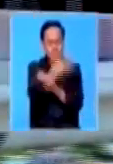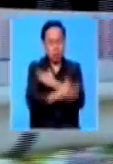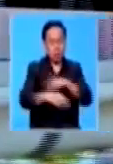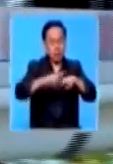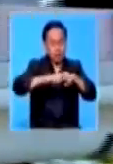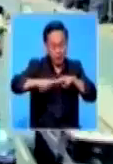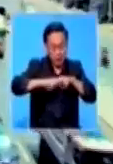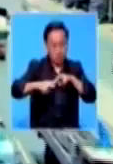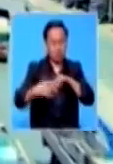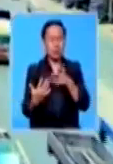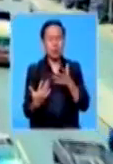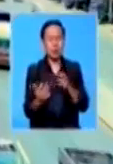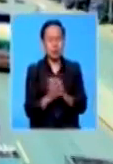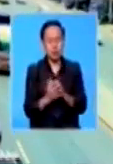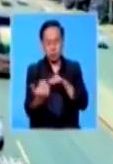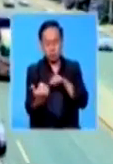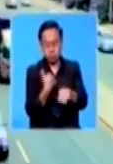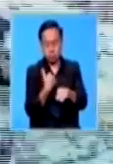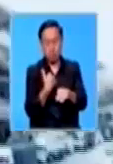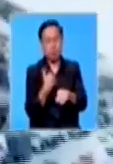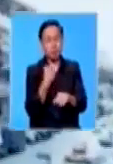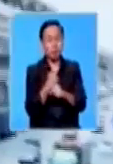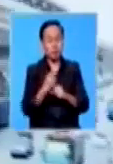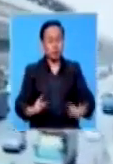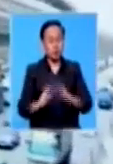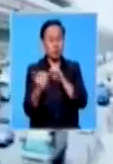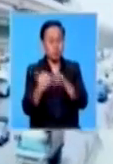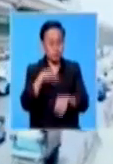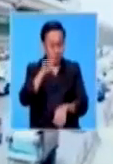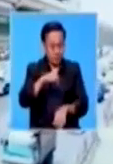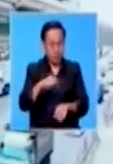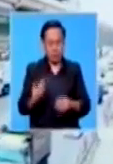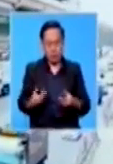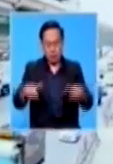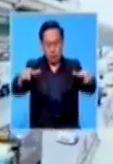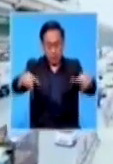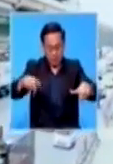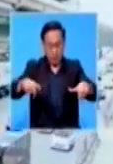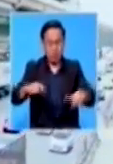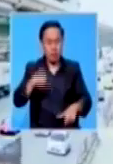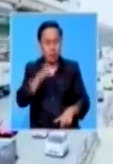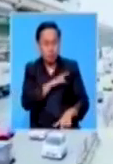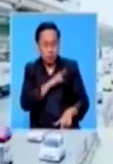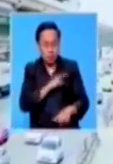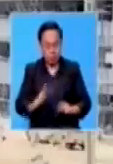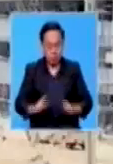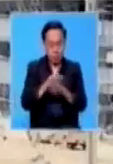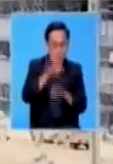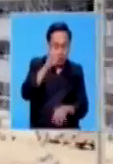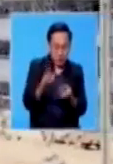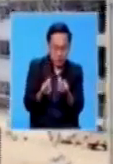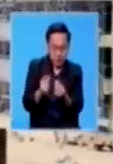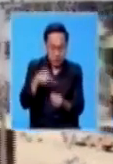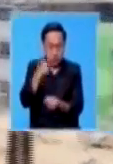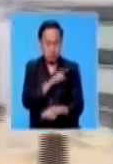นมันก็คมนาคมแต่ไอ้ข้างทางมันใครล่ะนะแล้วเรื่องที่ดินมันใครล่ะก็มีทั้งกระทรวงทรัพย์กระทรวงมหาดไทย